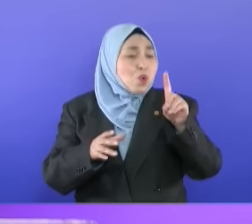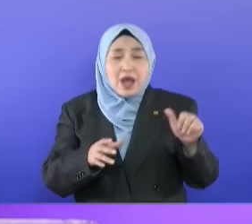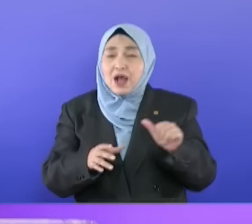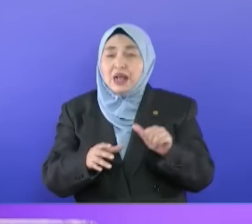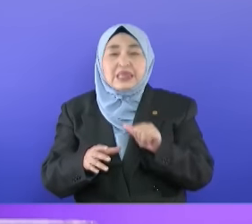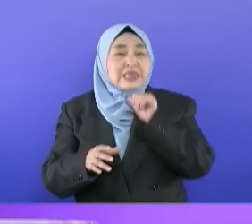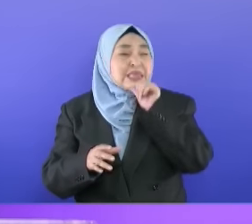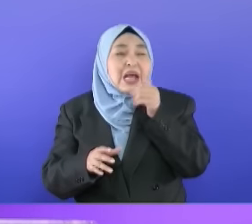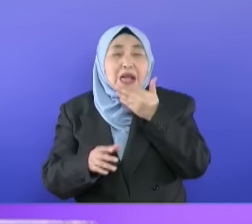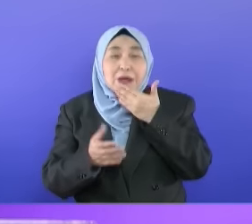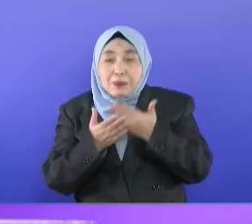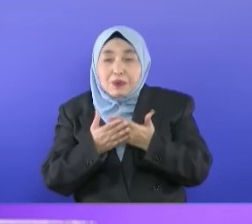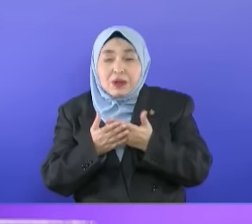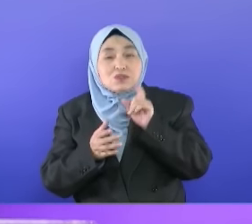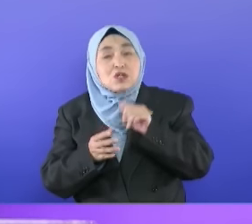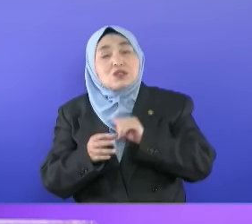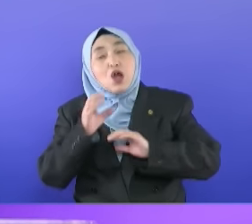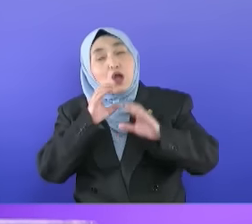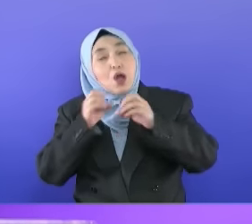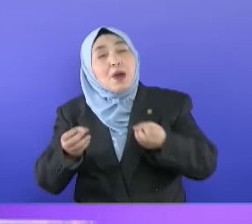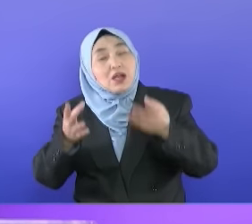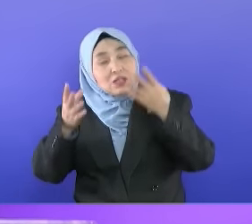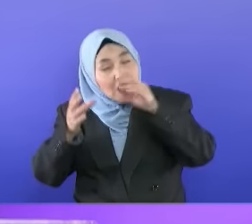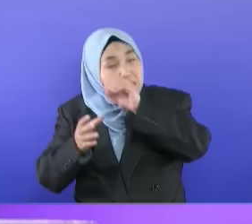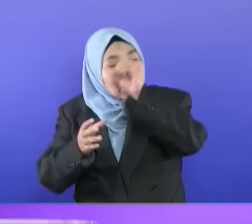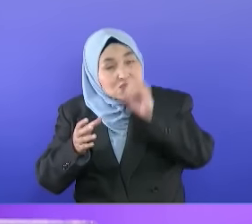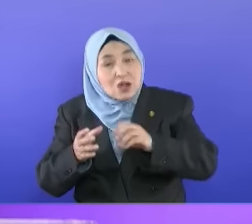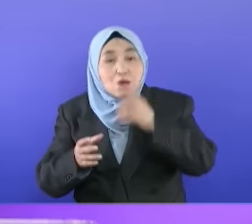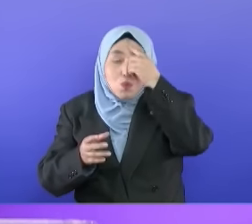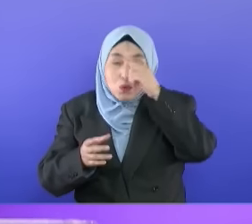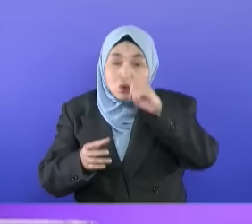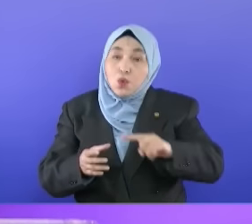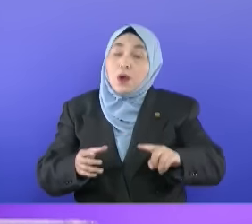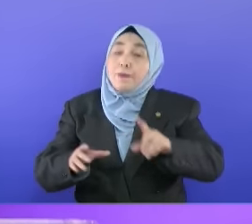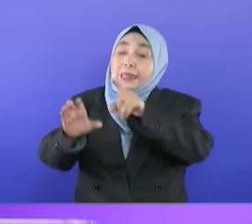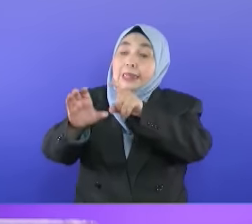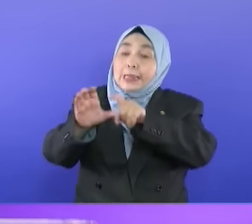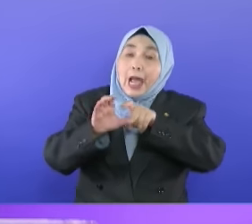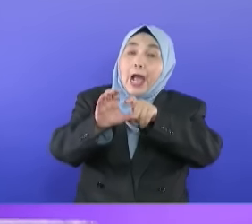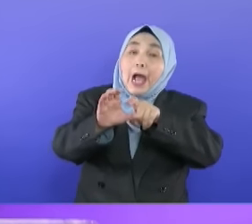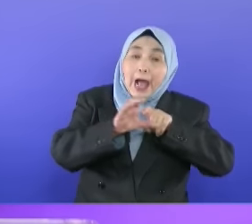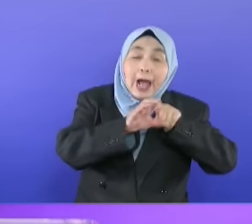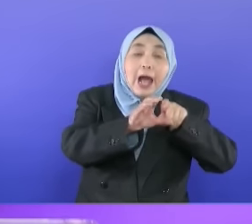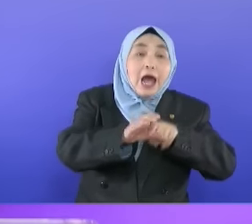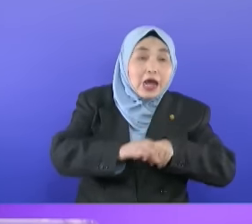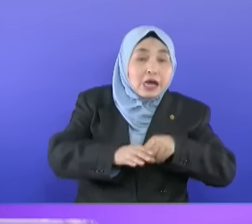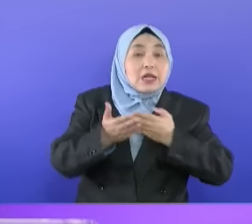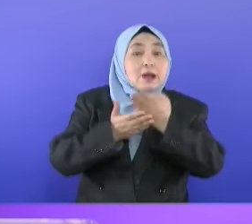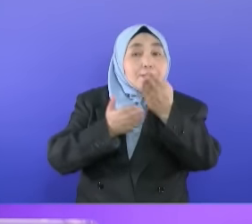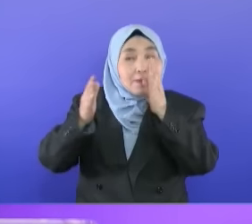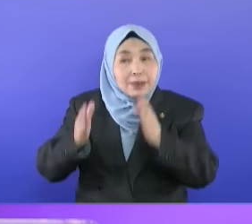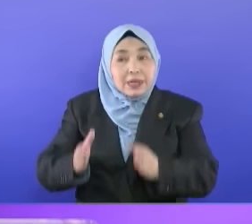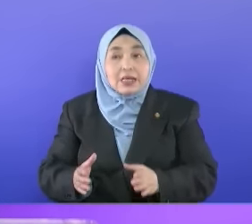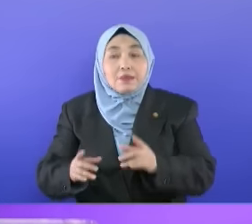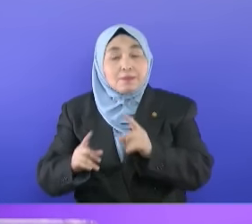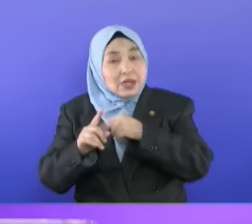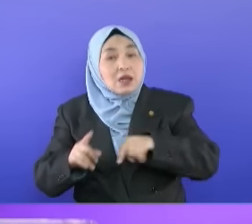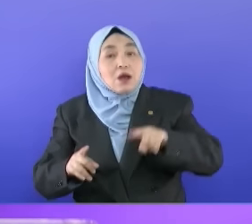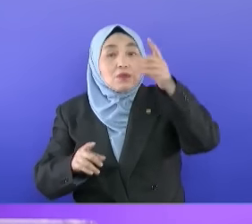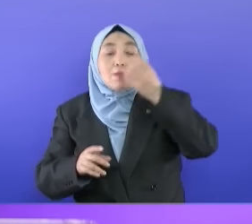dia kena buat discount cakap banyak dan sebagainya untuk menarik pembeli tersebut jadi bila Allah menyatakan bahwa